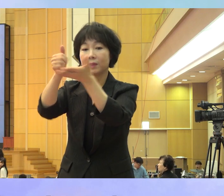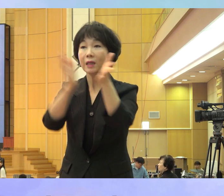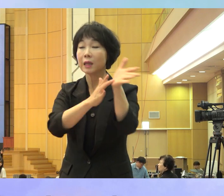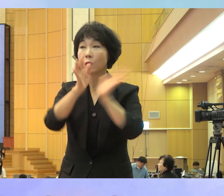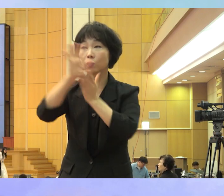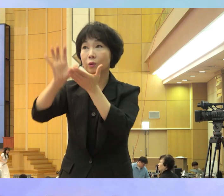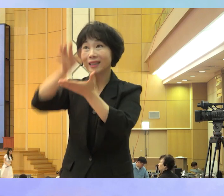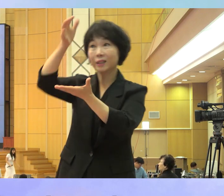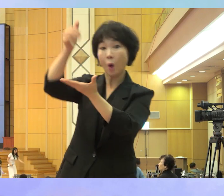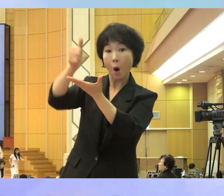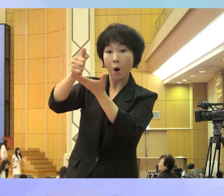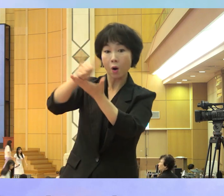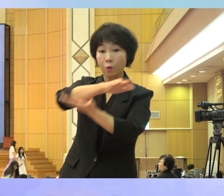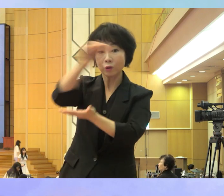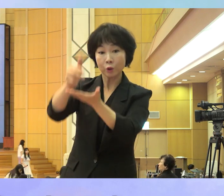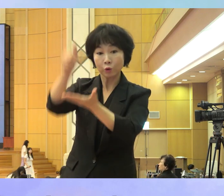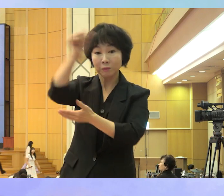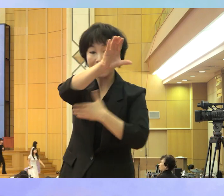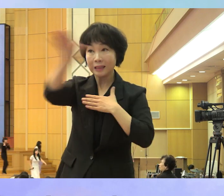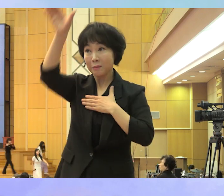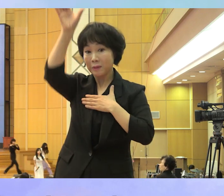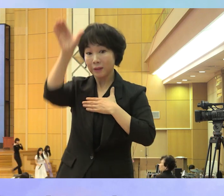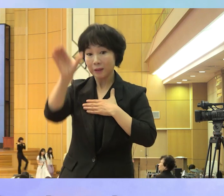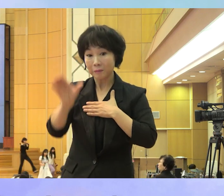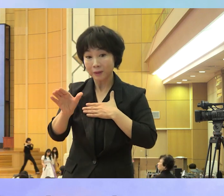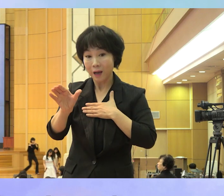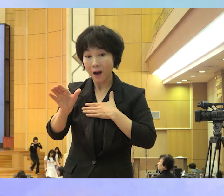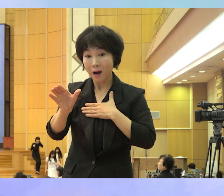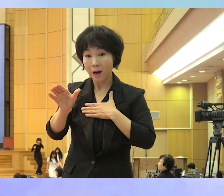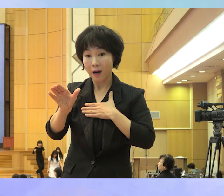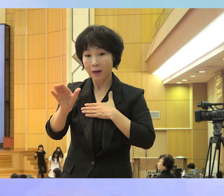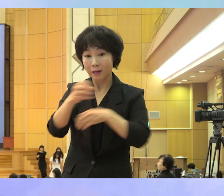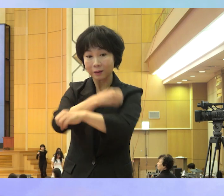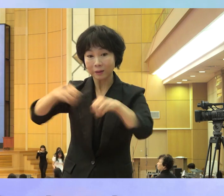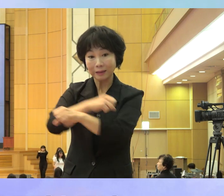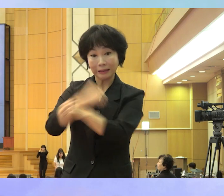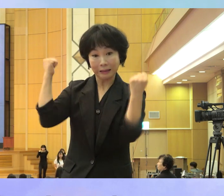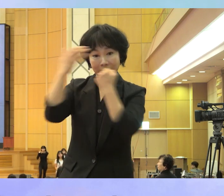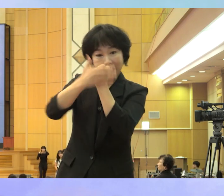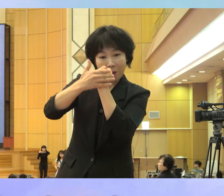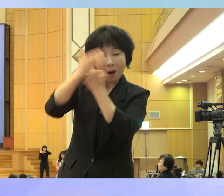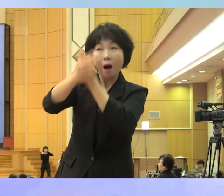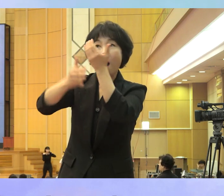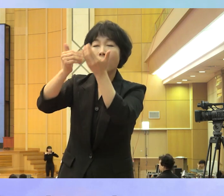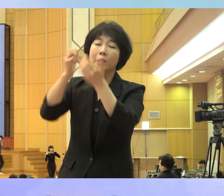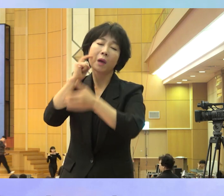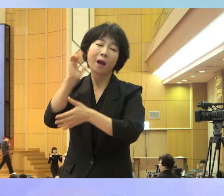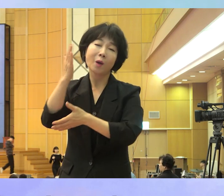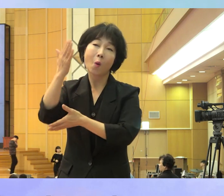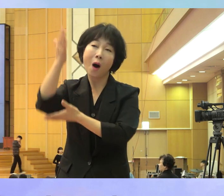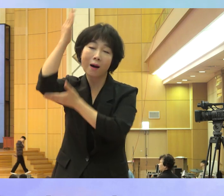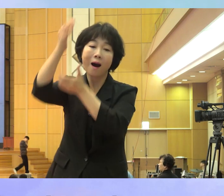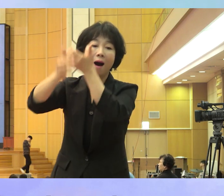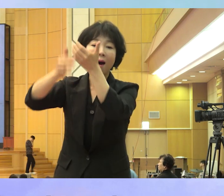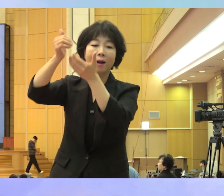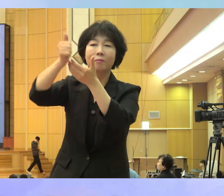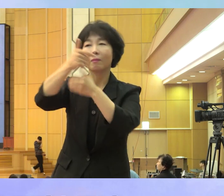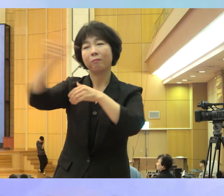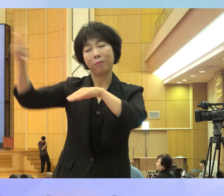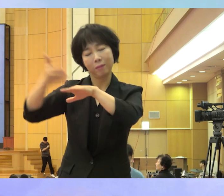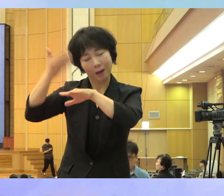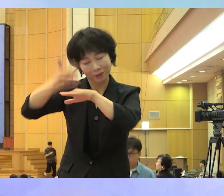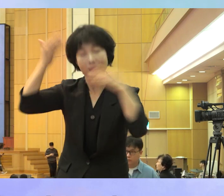예수 그리스도 우리 주님의 십자가 대속의 은혜로 하나님의 영광과 하나님께